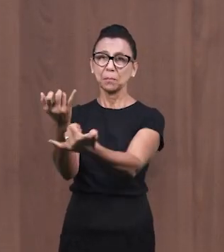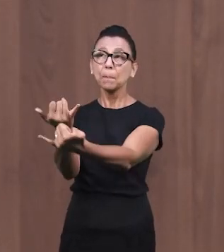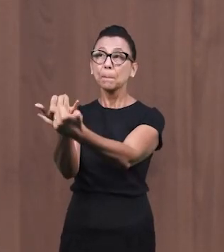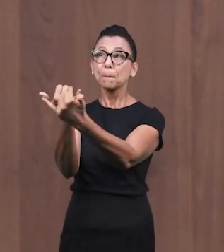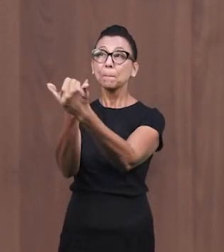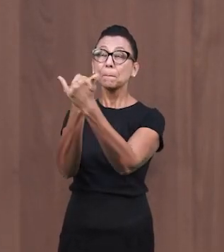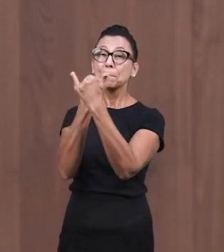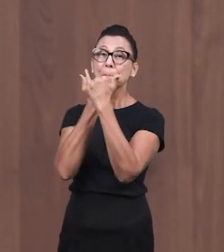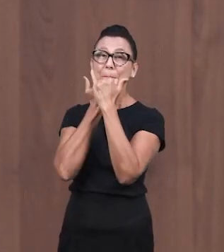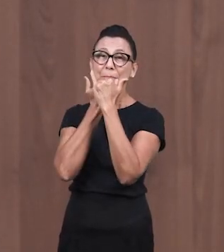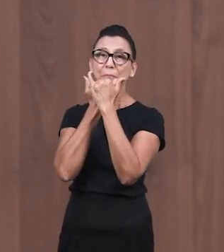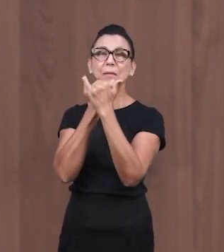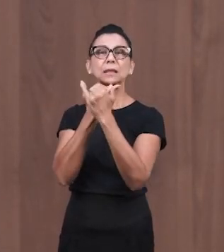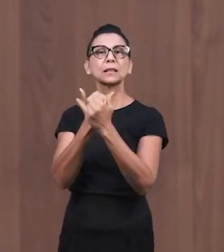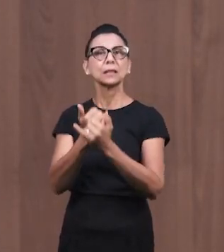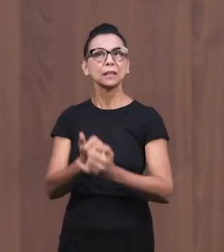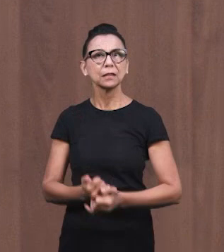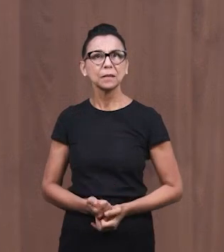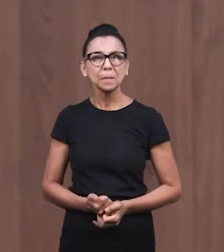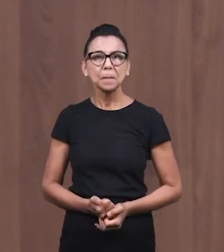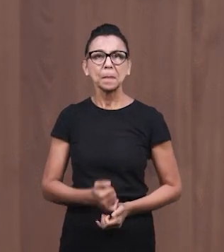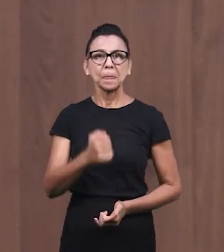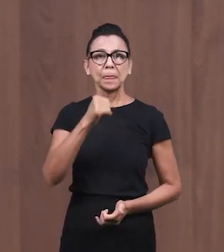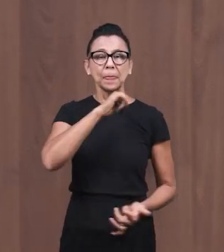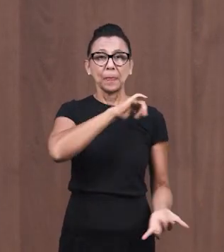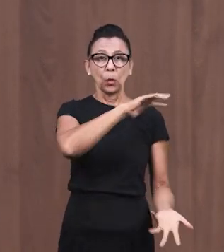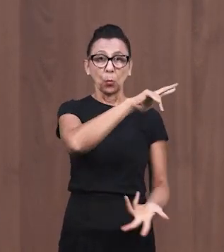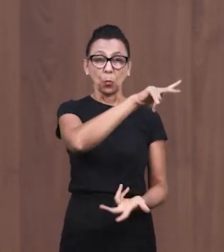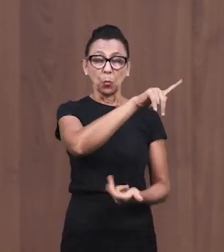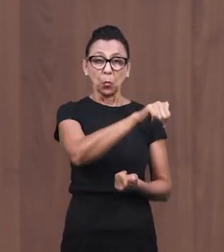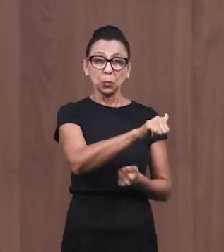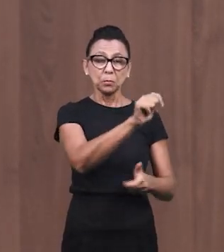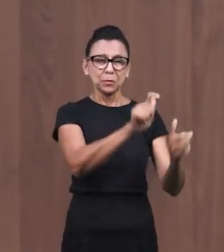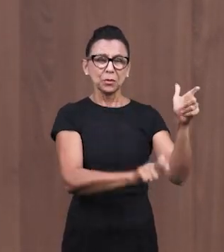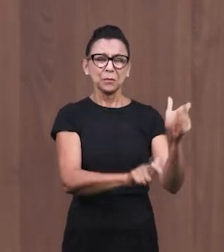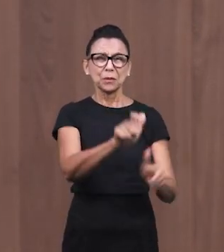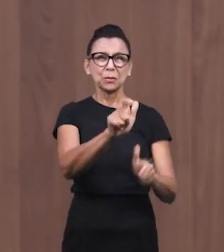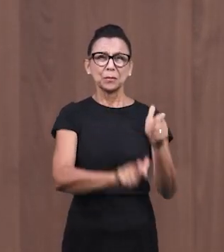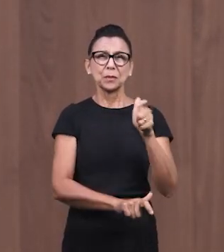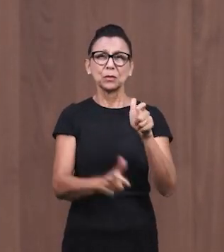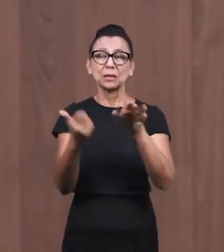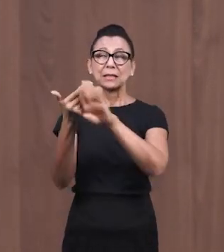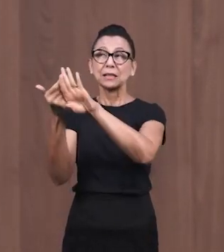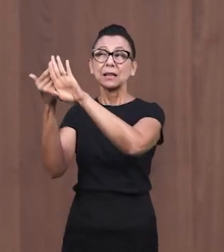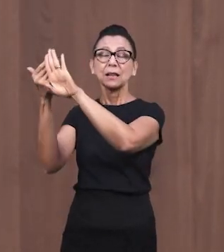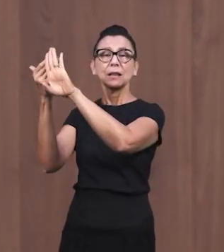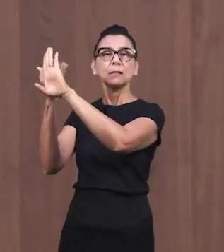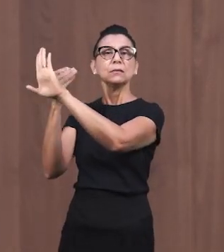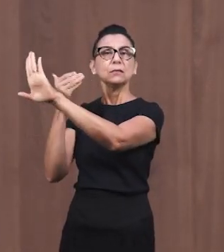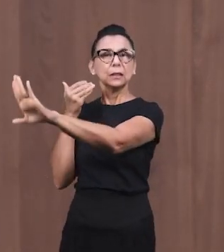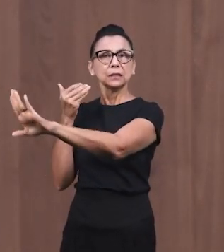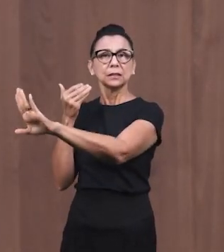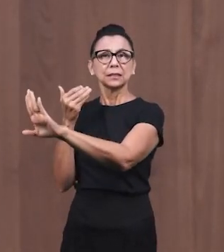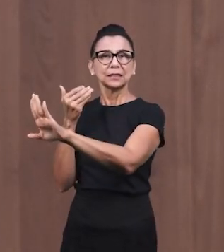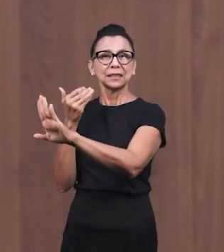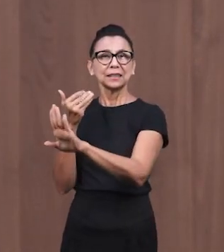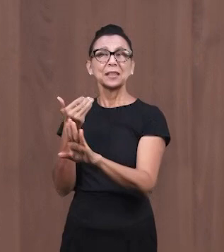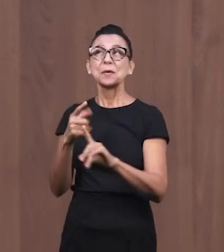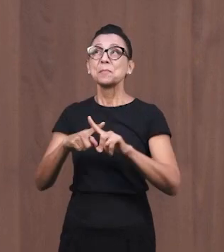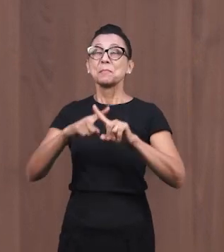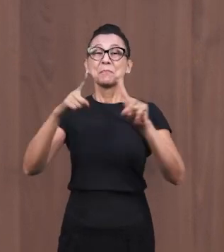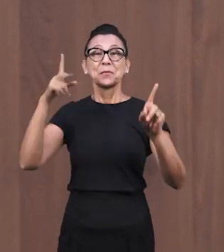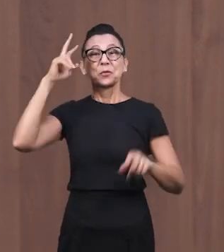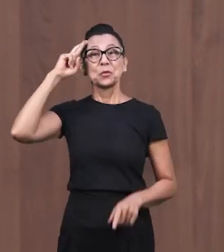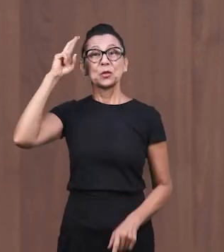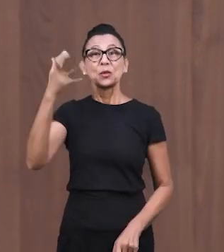nous pardonner. Dans ce monde d'aujourd'hui, autant que tellement du monde s'éloigne du Seigneur, le Seigneur veut que nous nous